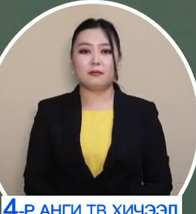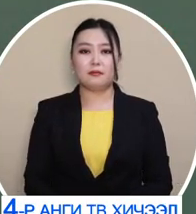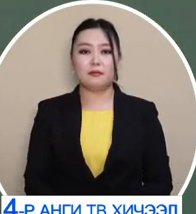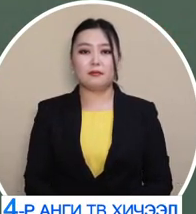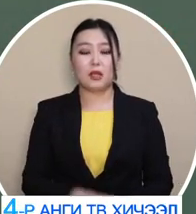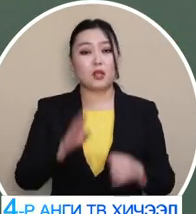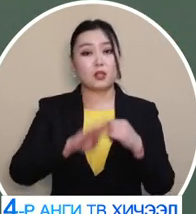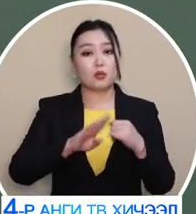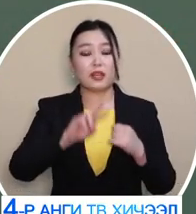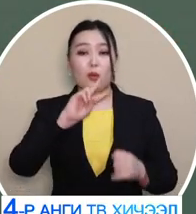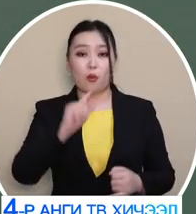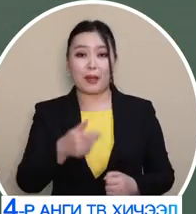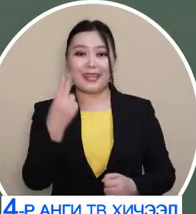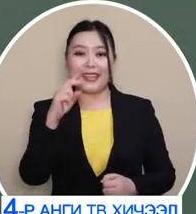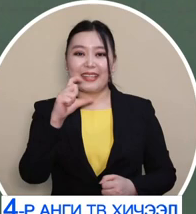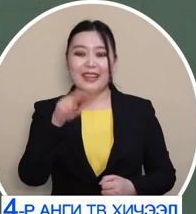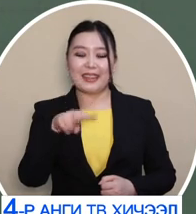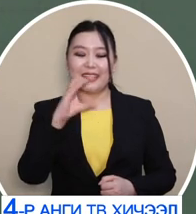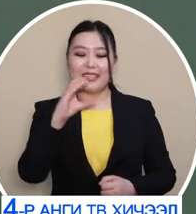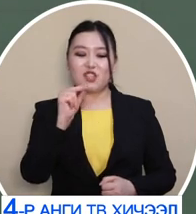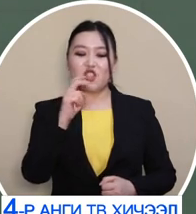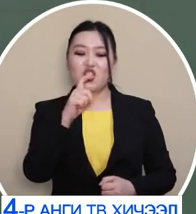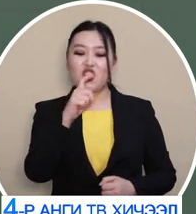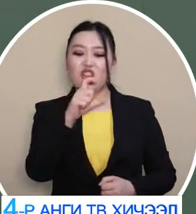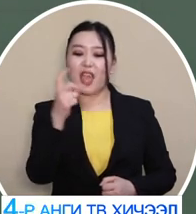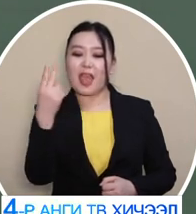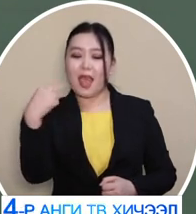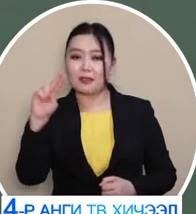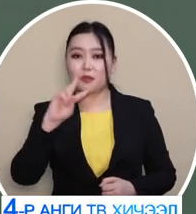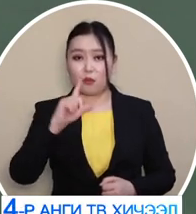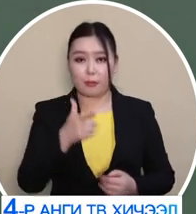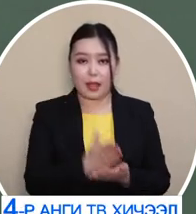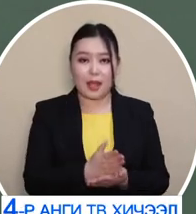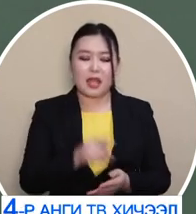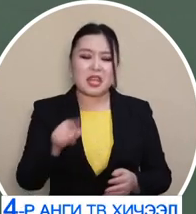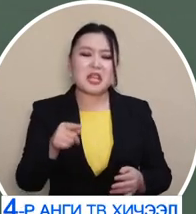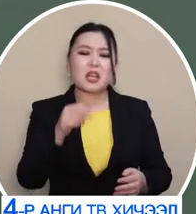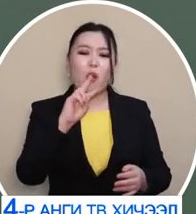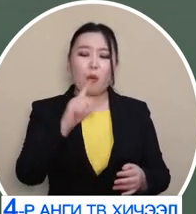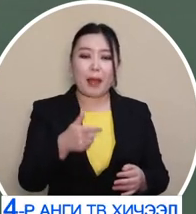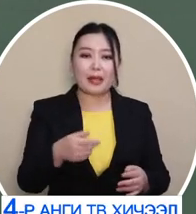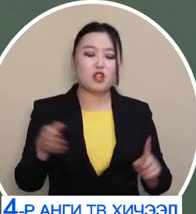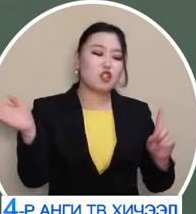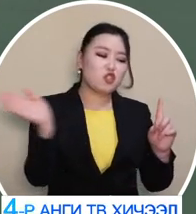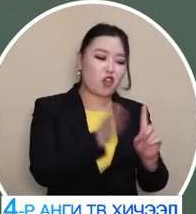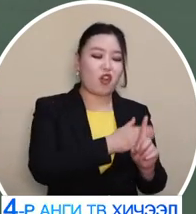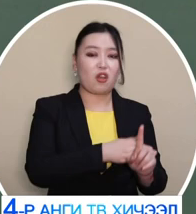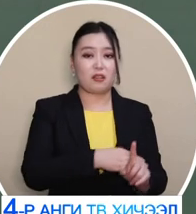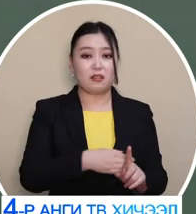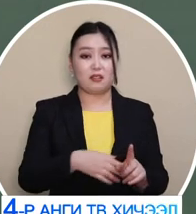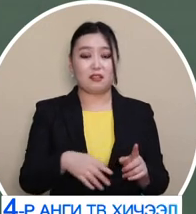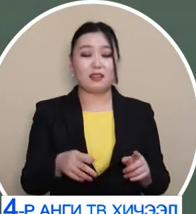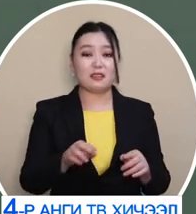За сүүлийн үг маань дилсчгээд гэсэн үг байгаа. За энэ хүү үг маань дилсэх, цохих гэсэн үндсэн утгаас гадна за мөн өөр